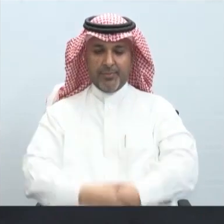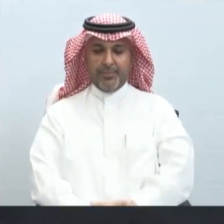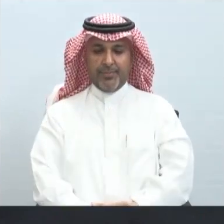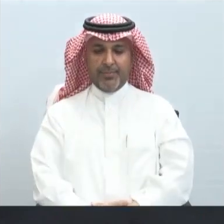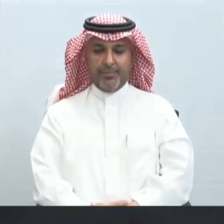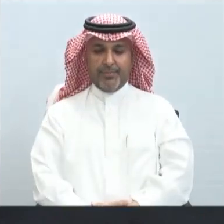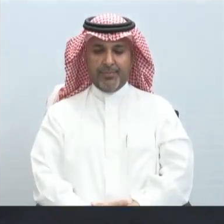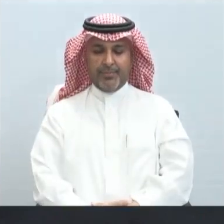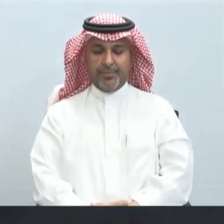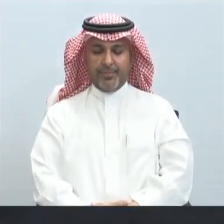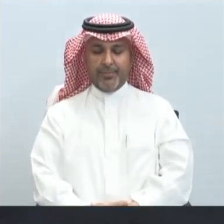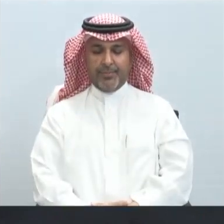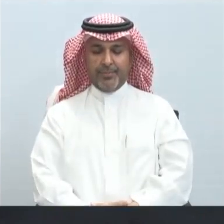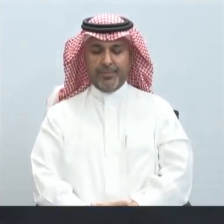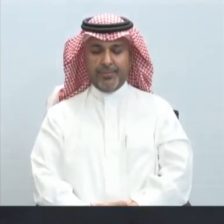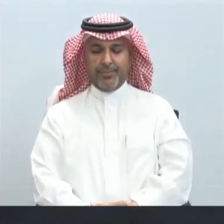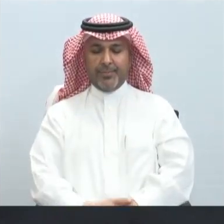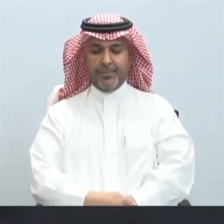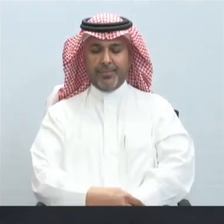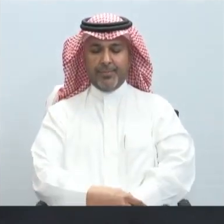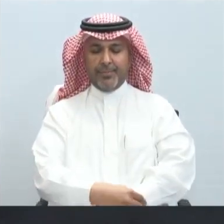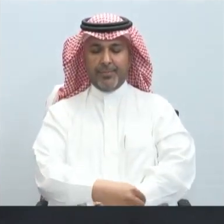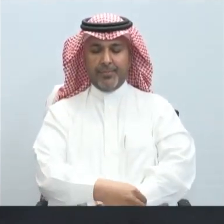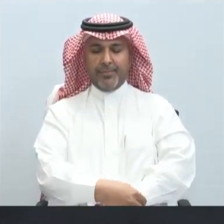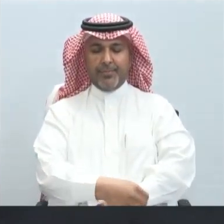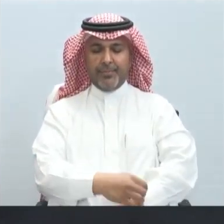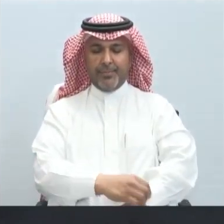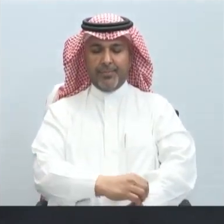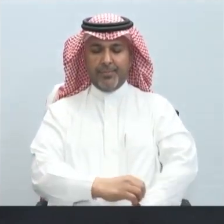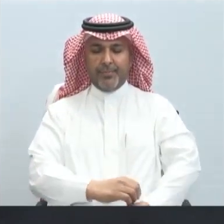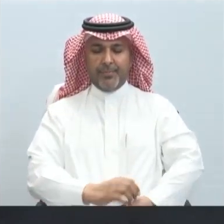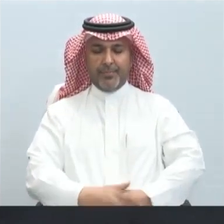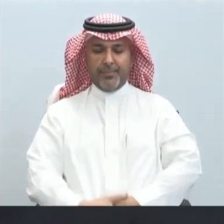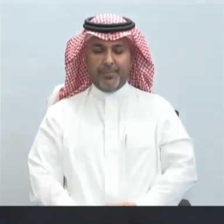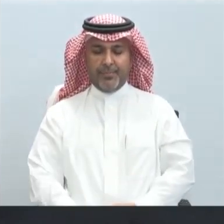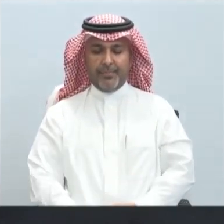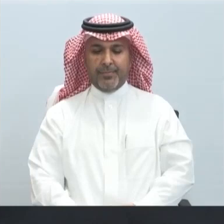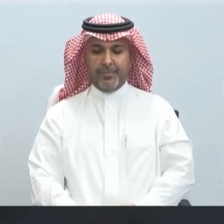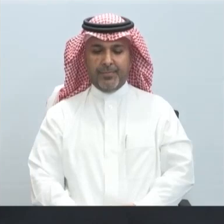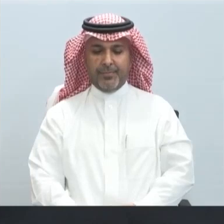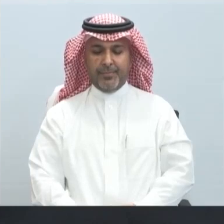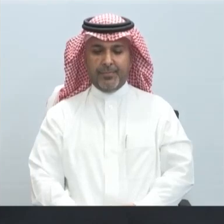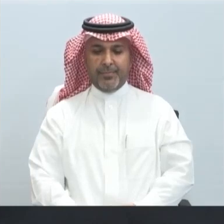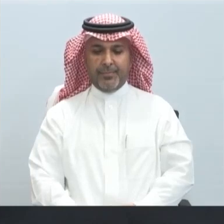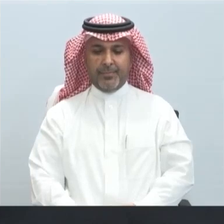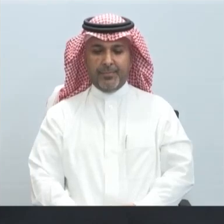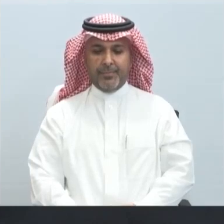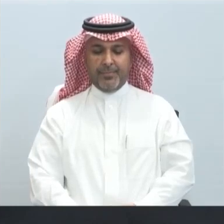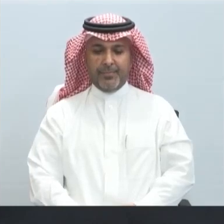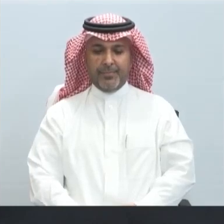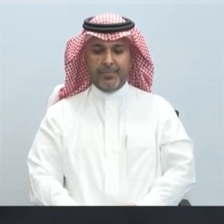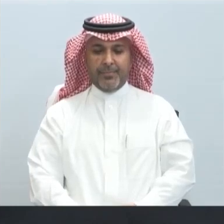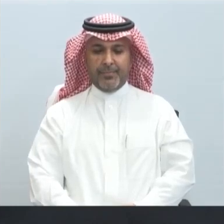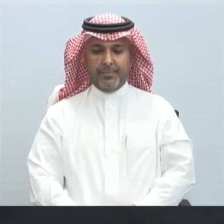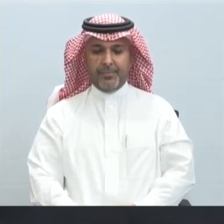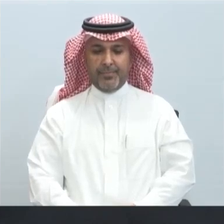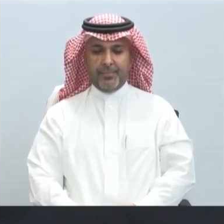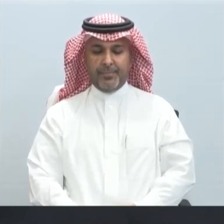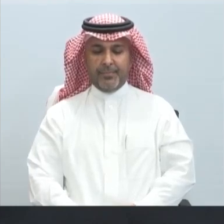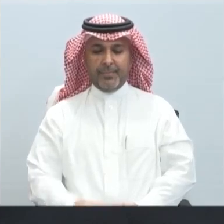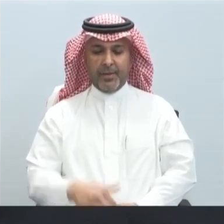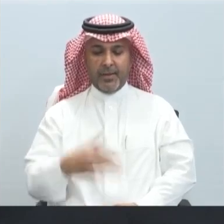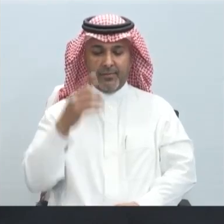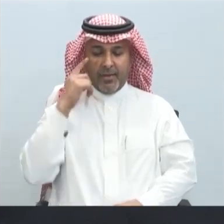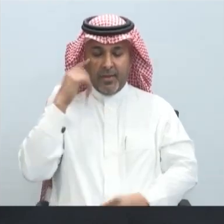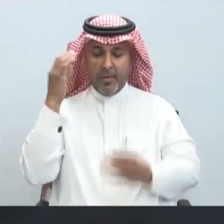بحالها وادرسها حسب وضعها وبالتالي ممكن اقرر هل المساحه الجديده كم حتكون